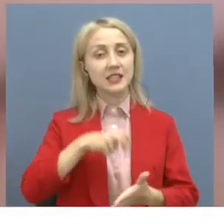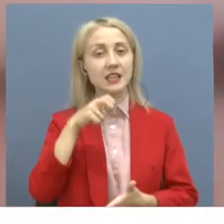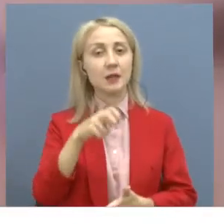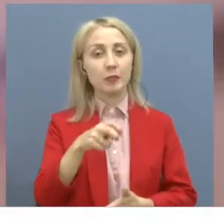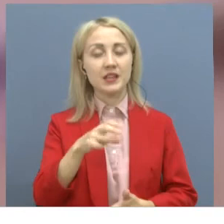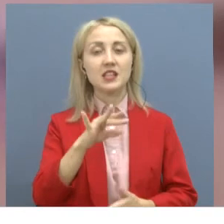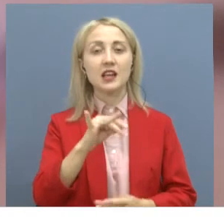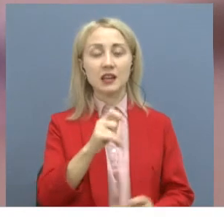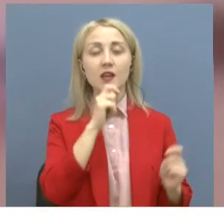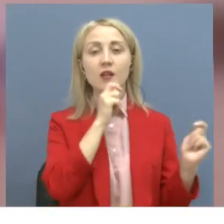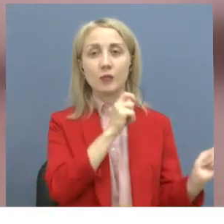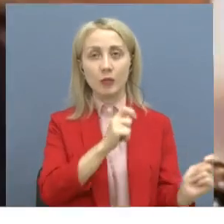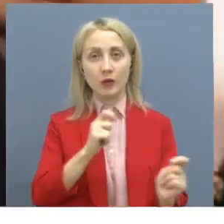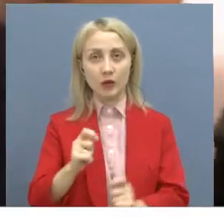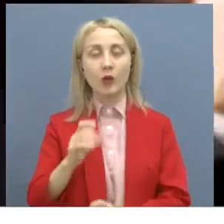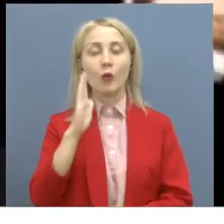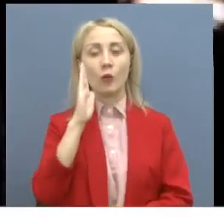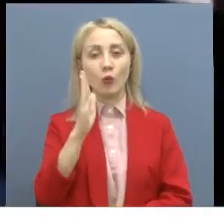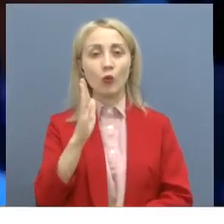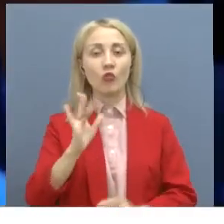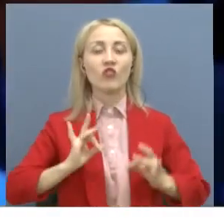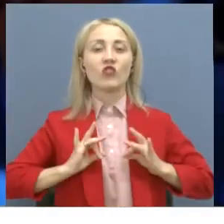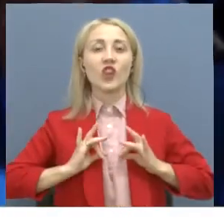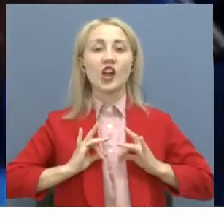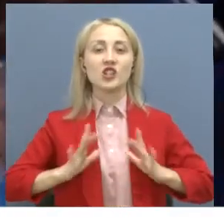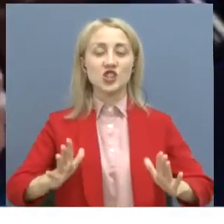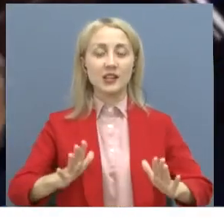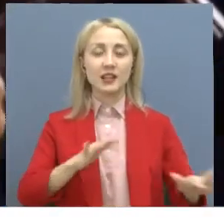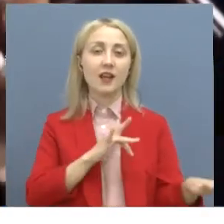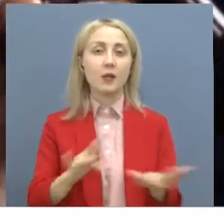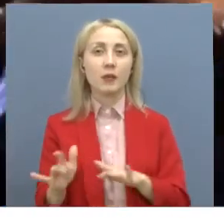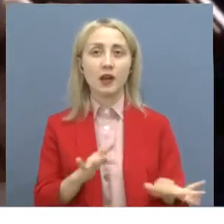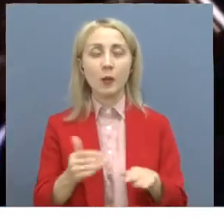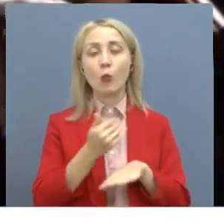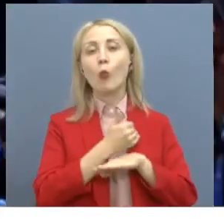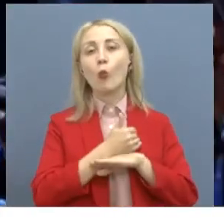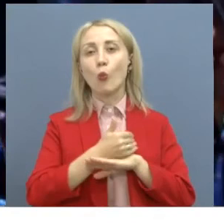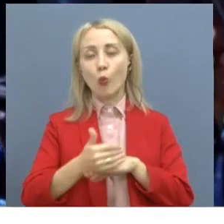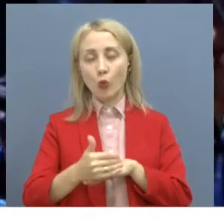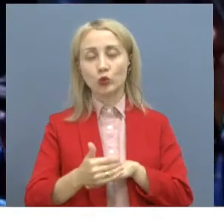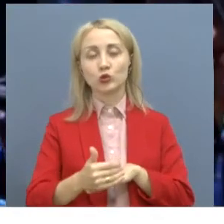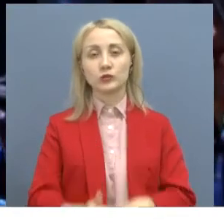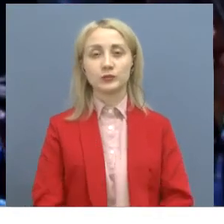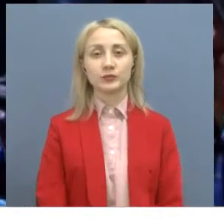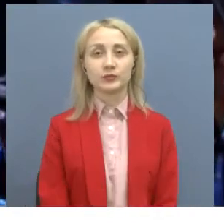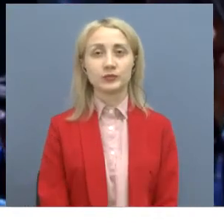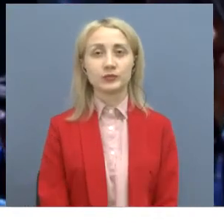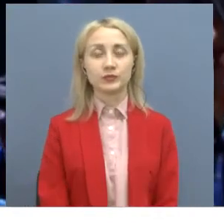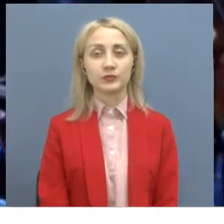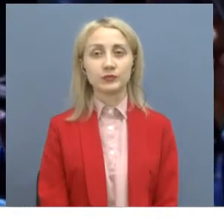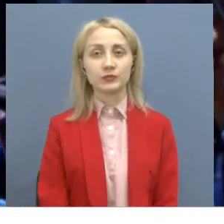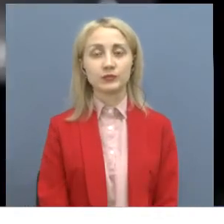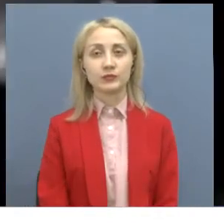ерейментаулық дүлділ ақын Ерлан Дәулетке бұйырды. Жүзден жүйрік, мыңнан тұлпар атанғандардың барлығына арнайы сыйлықтар мен алғыс